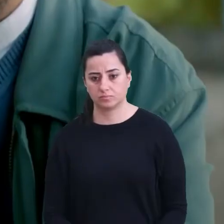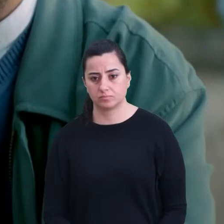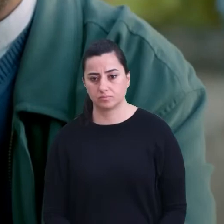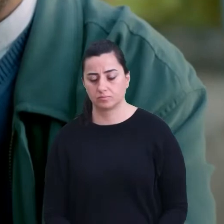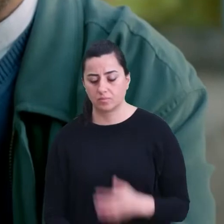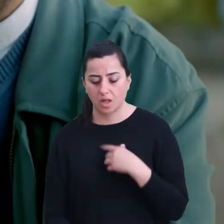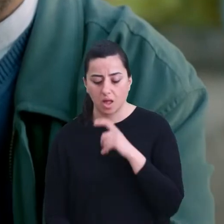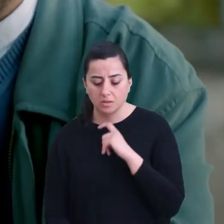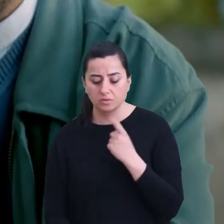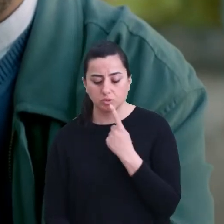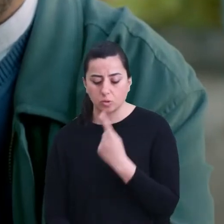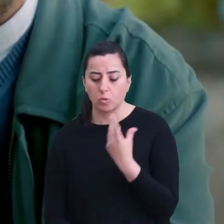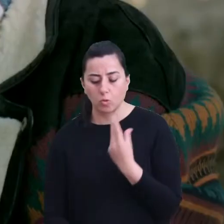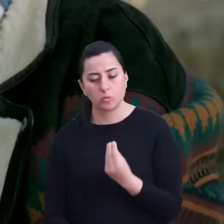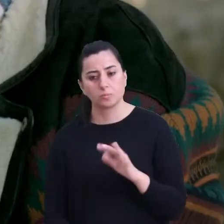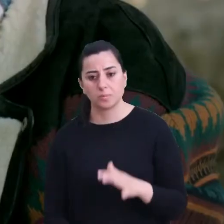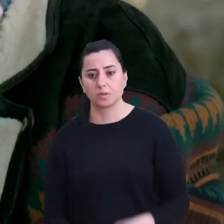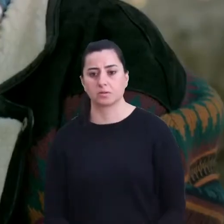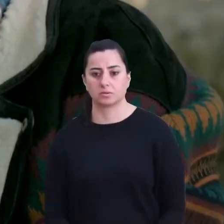Haddim olmayan şeyler de söyledim belki sana.